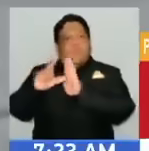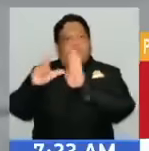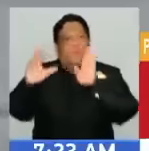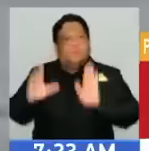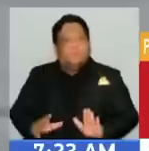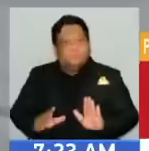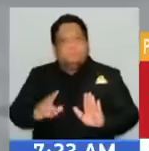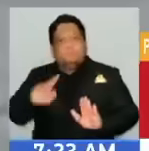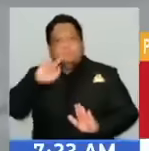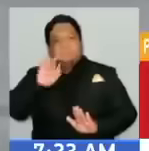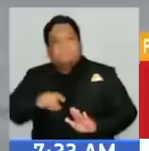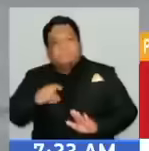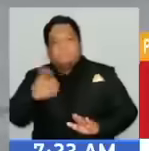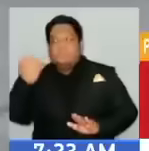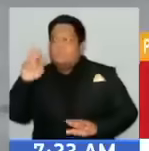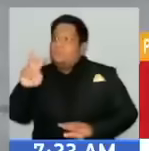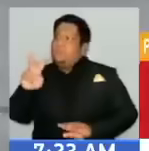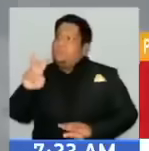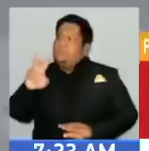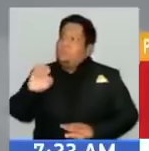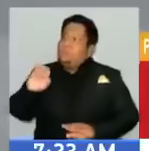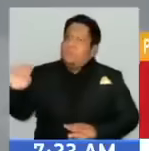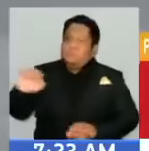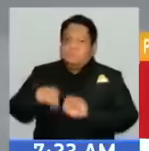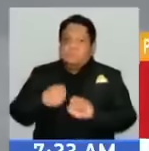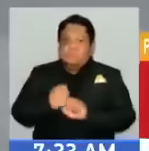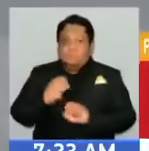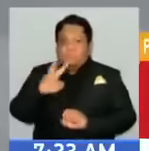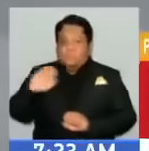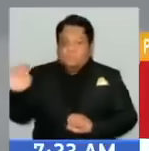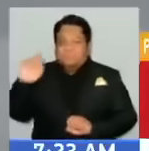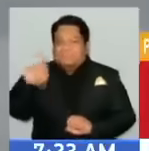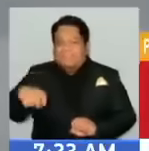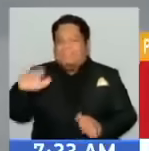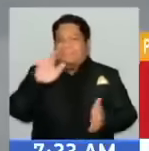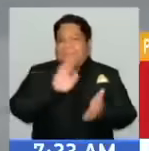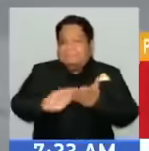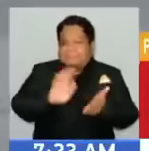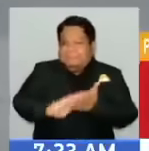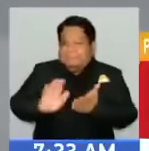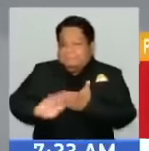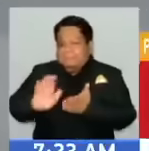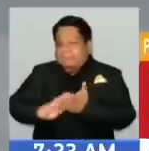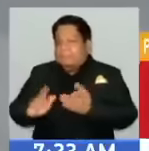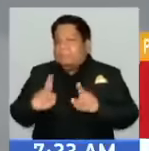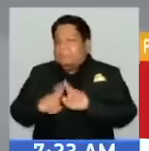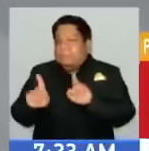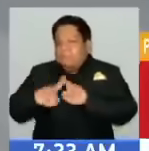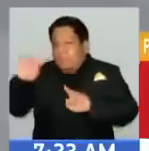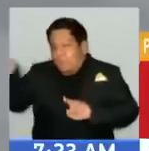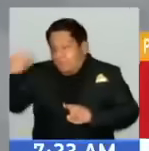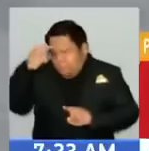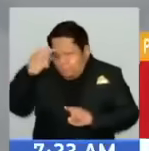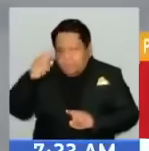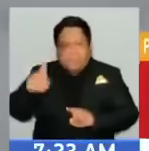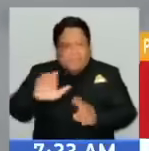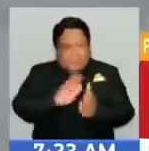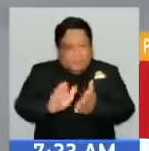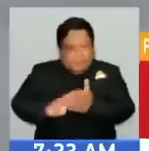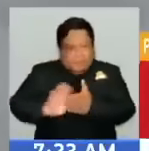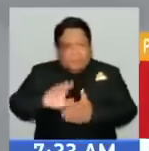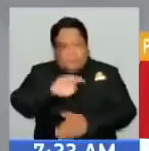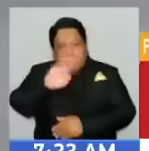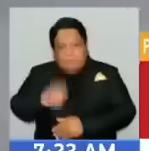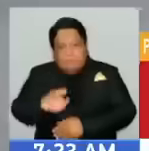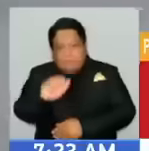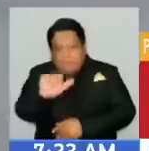2000 na dapat lilinisin ng 13 government agencies ang Manila Bay, tapos make sure na malinis ang tubig